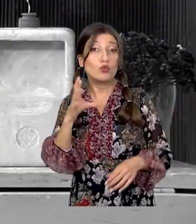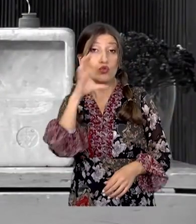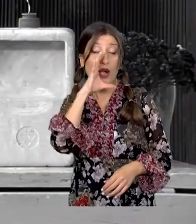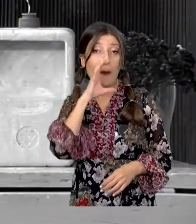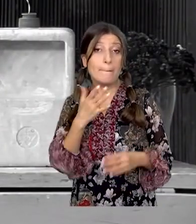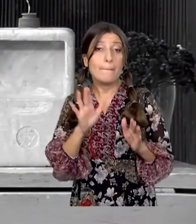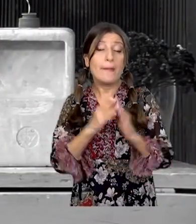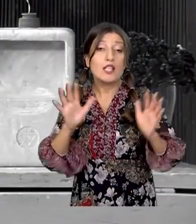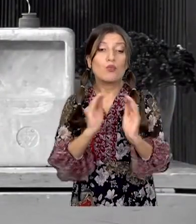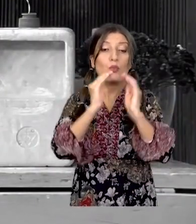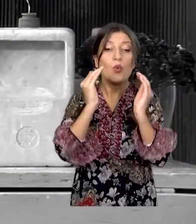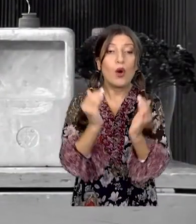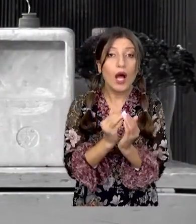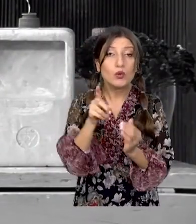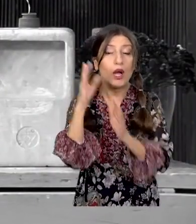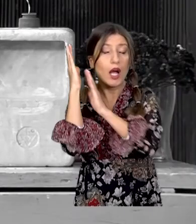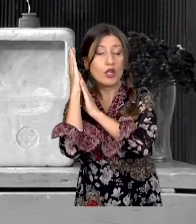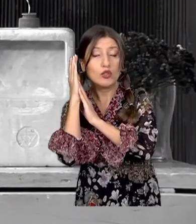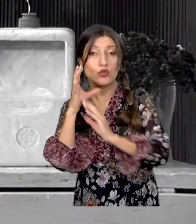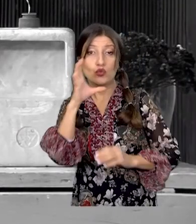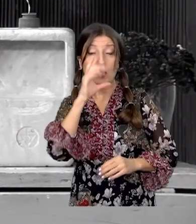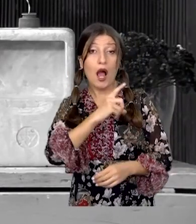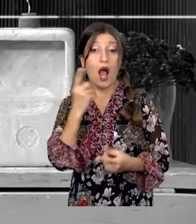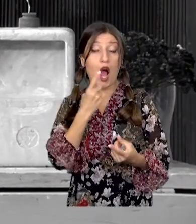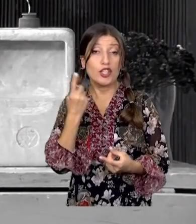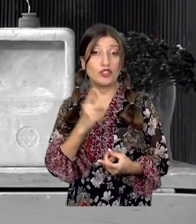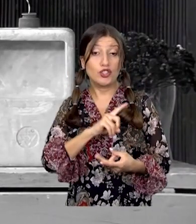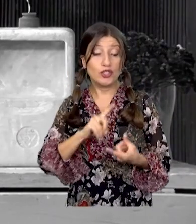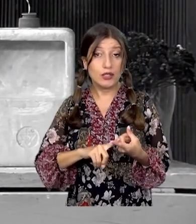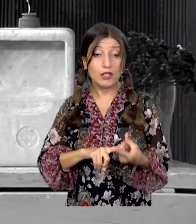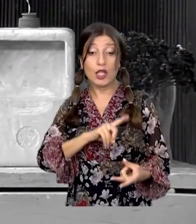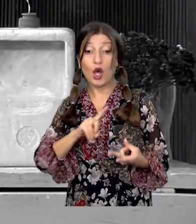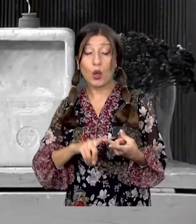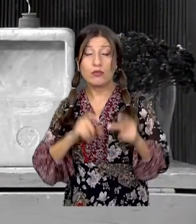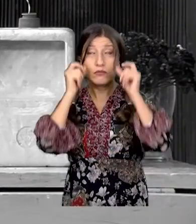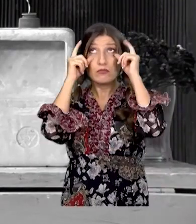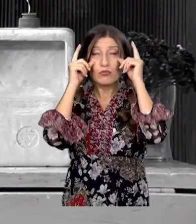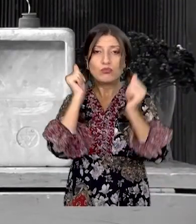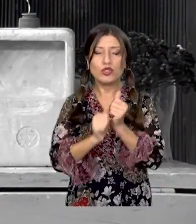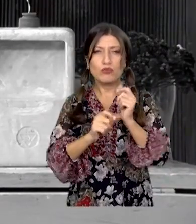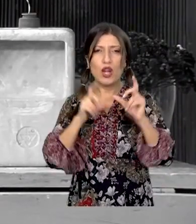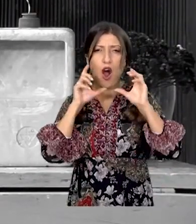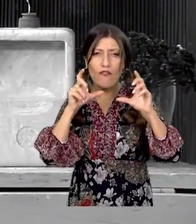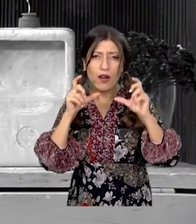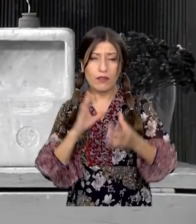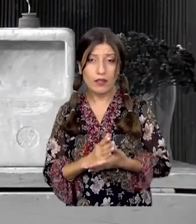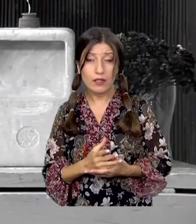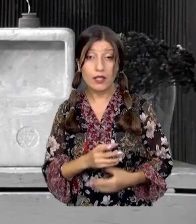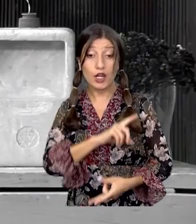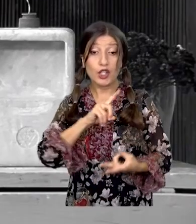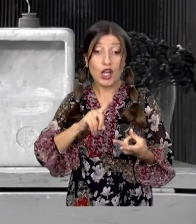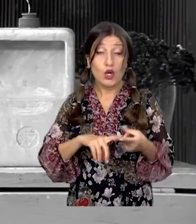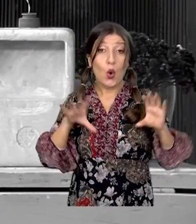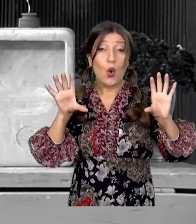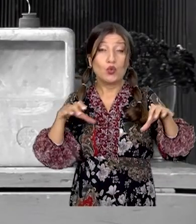երկու շանը մի մեծ բուն, երբ քնում է շունն առաջին, մյուսն արթուն է, որ միշտ աճի, երբ քնում